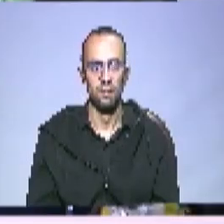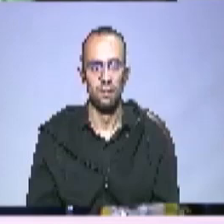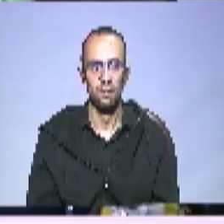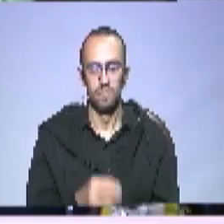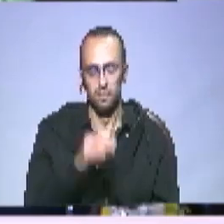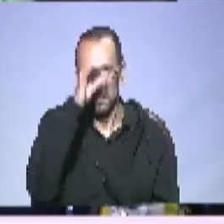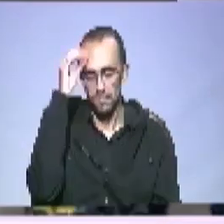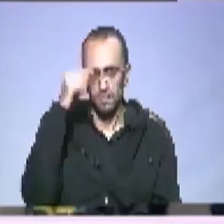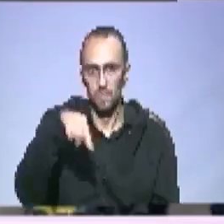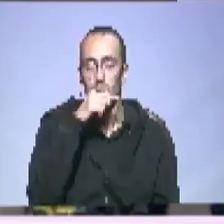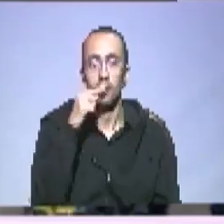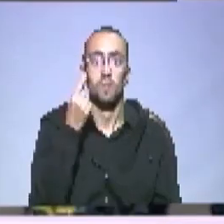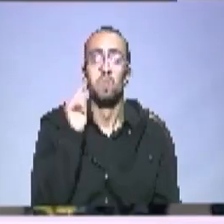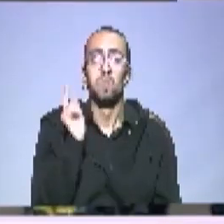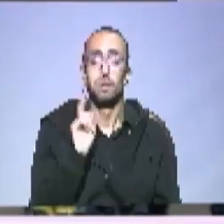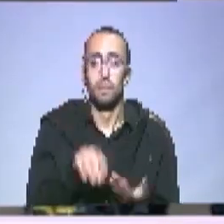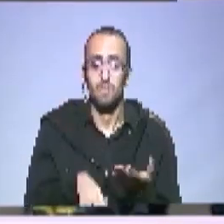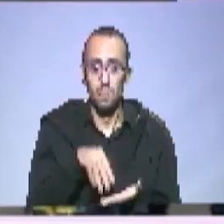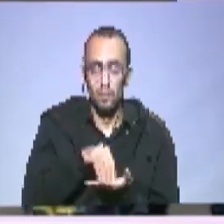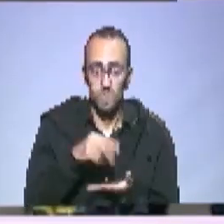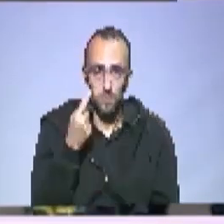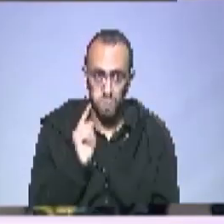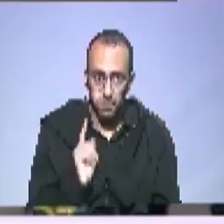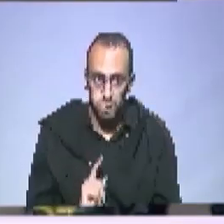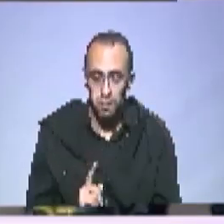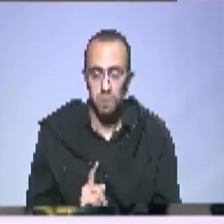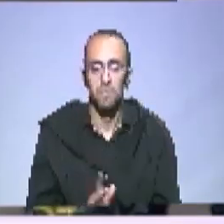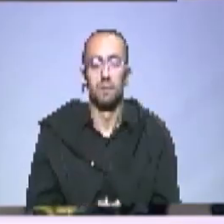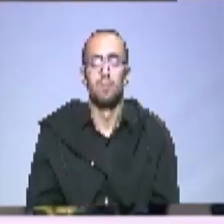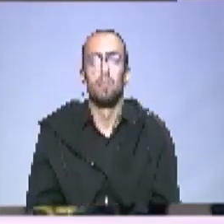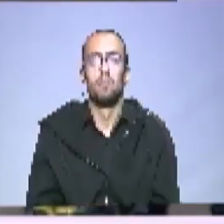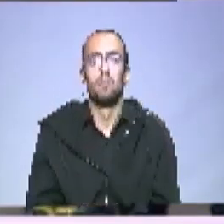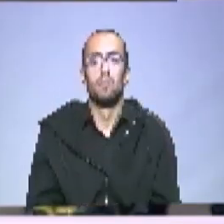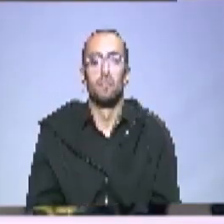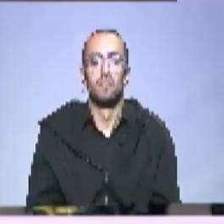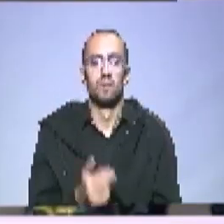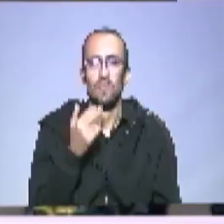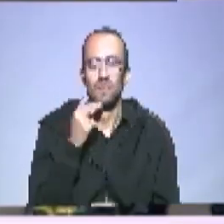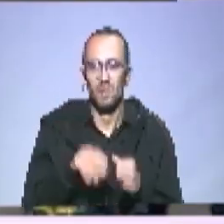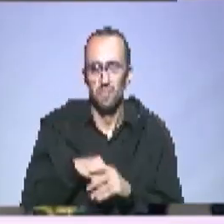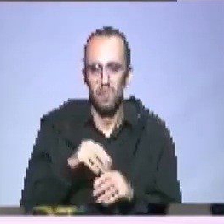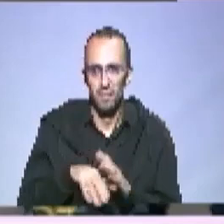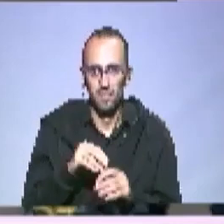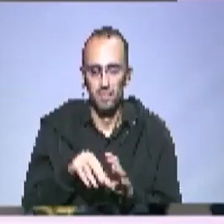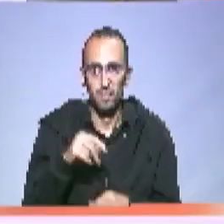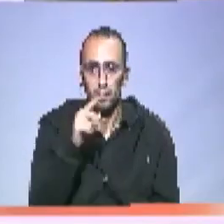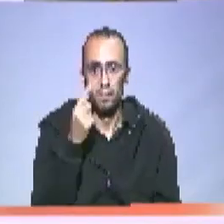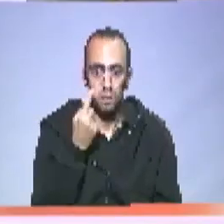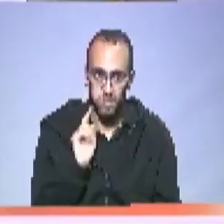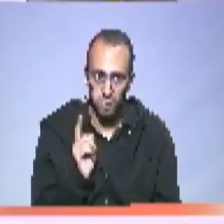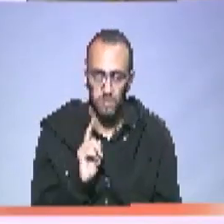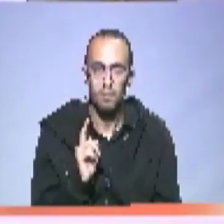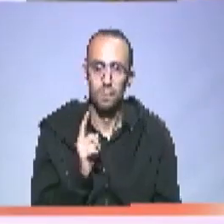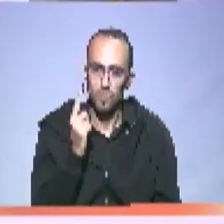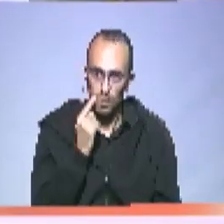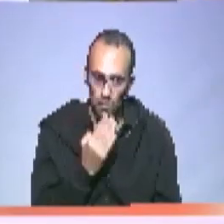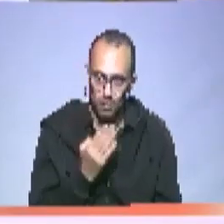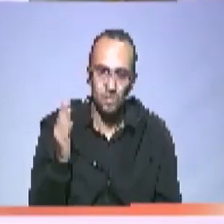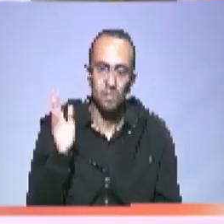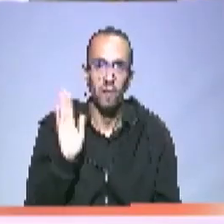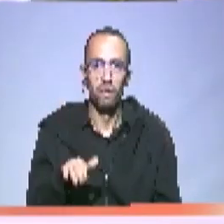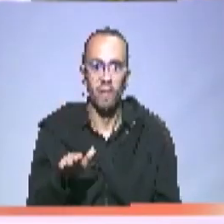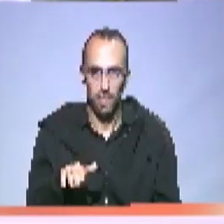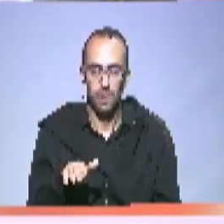اللي ما تابعش معانا من بدايه الحلقه وما تابعش الحاجات اللي النهارده الشيف اشتغلها خلال الحلقه، ممكن حضراتكم بتلاقوا الحلقه موجوده